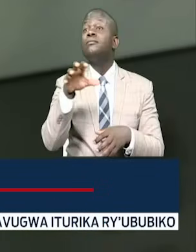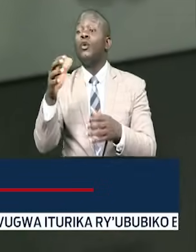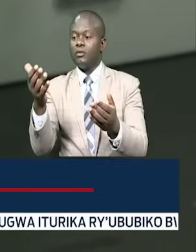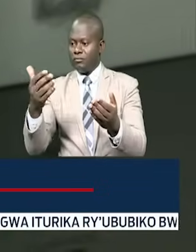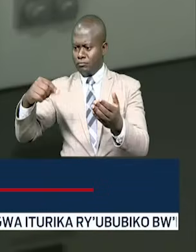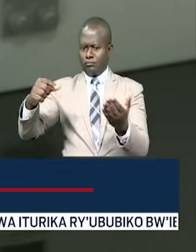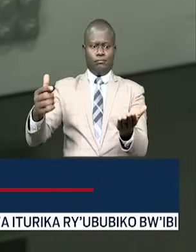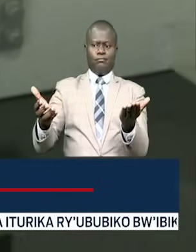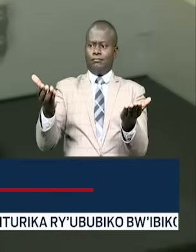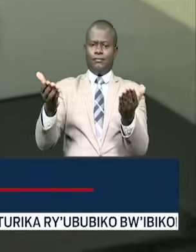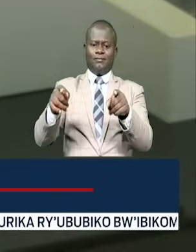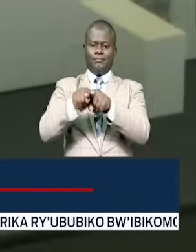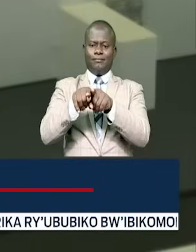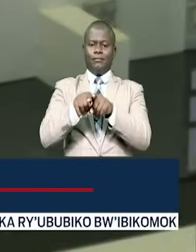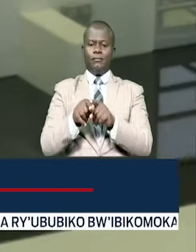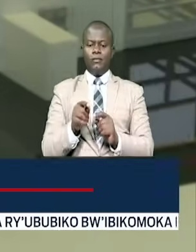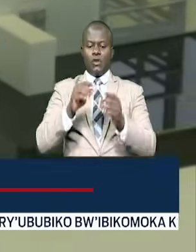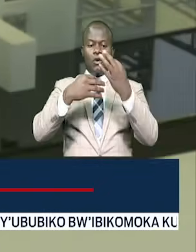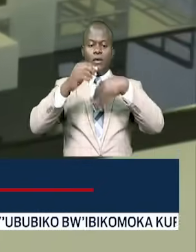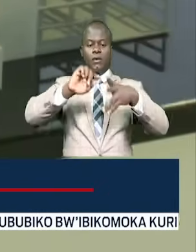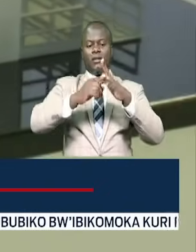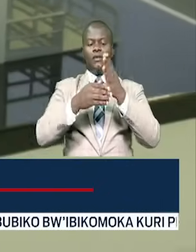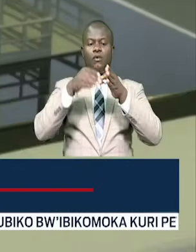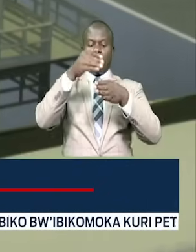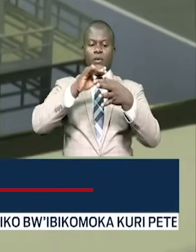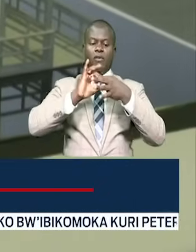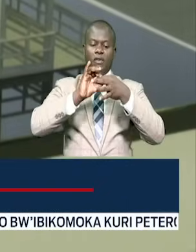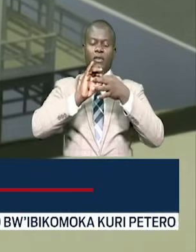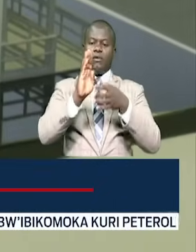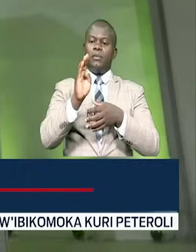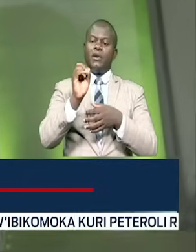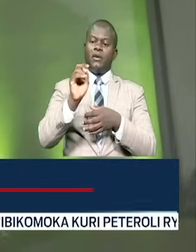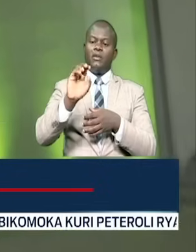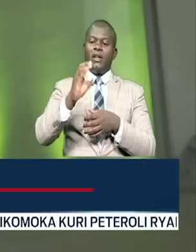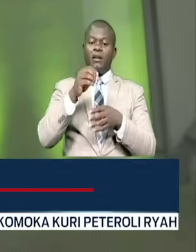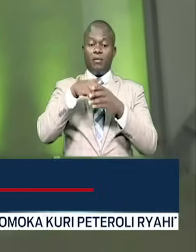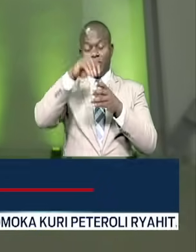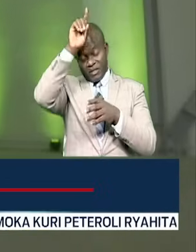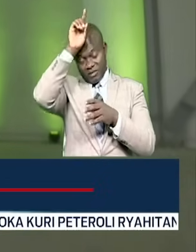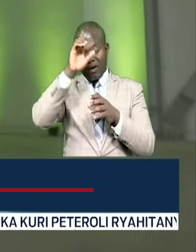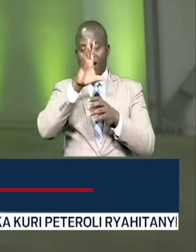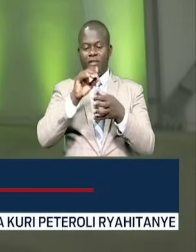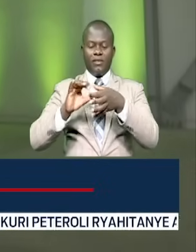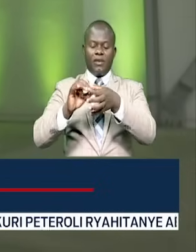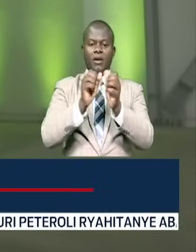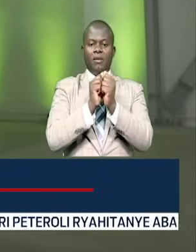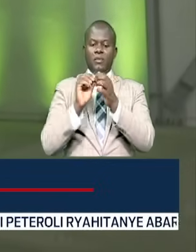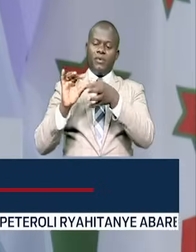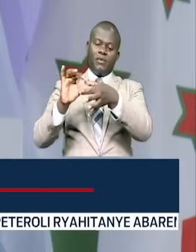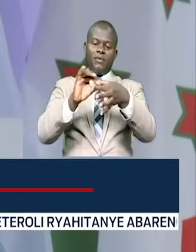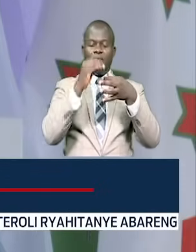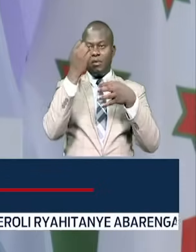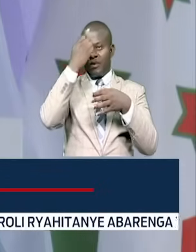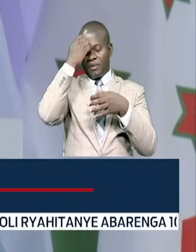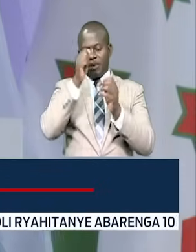rwatangiye kubakwa ku bufatanye n'urwa BioNTech mu gihugu cy'Ubudage umuryango wa Afurika yunze ubumwe ndetse n'umuryango w'ubumwe bw'Uburayi